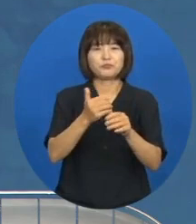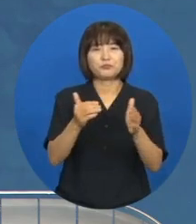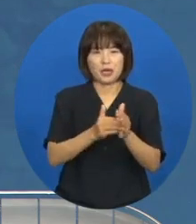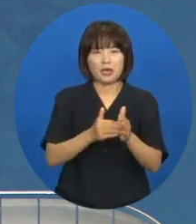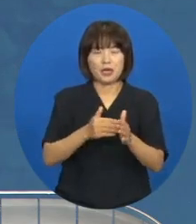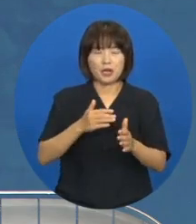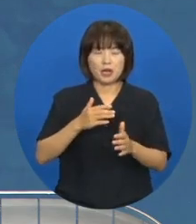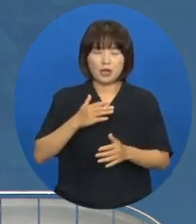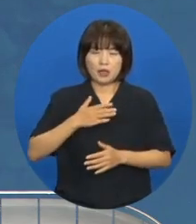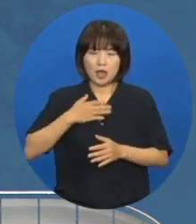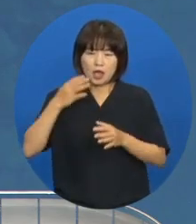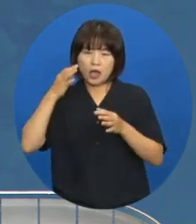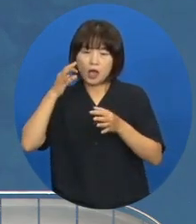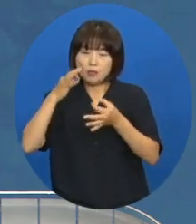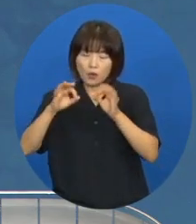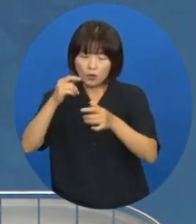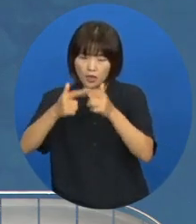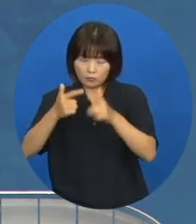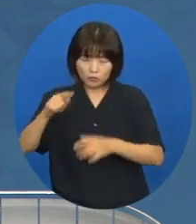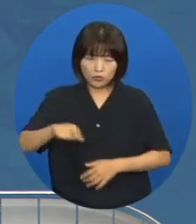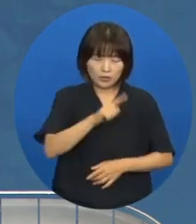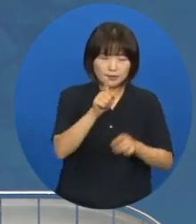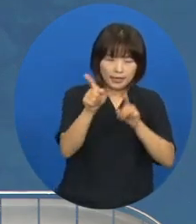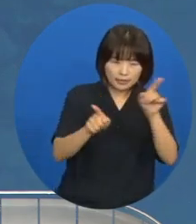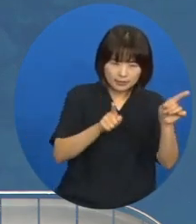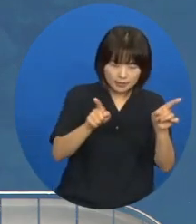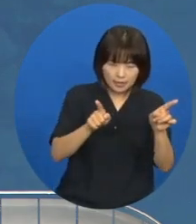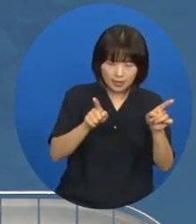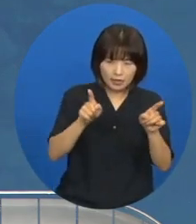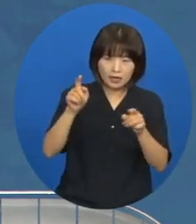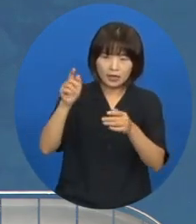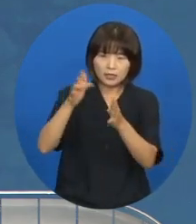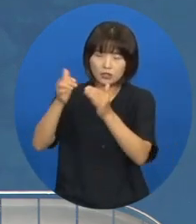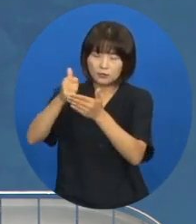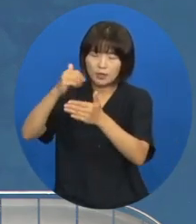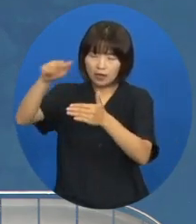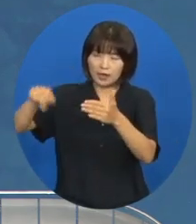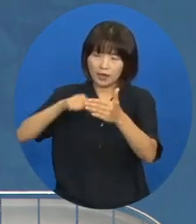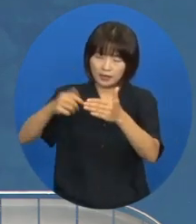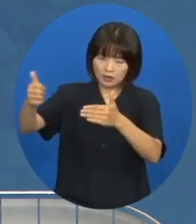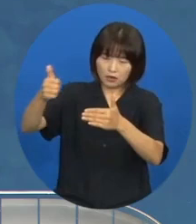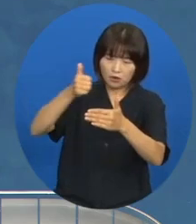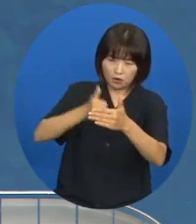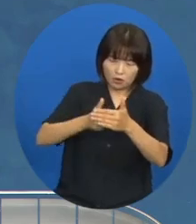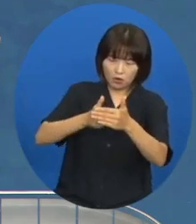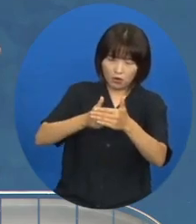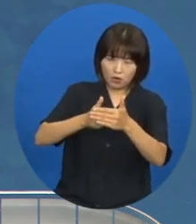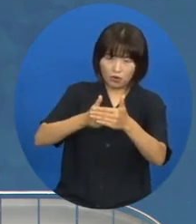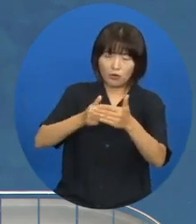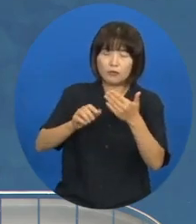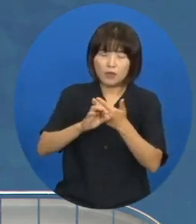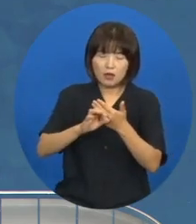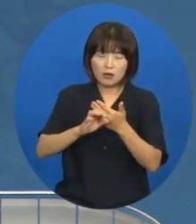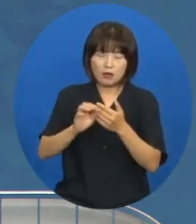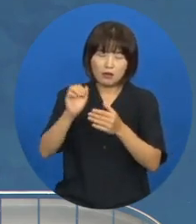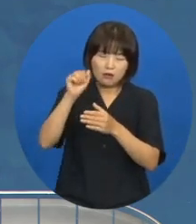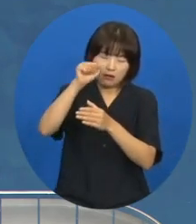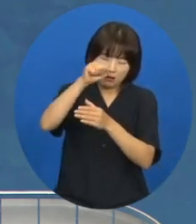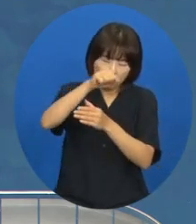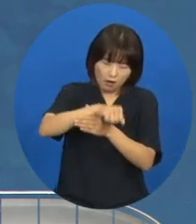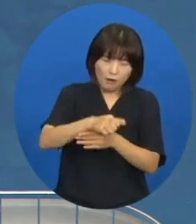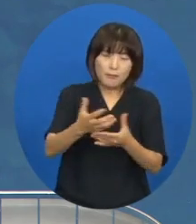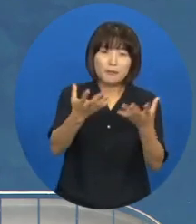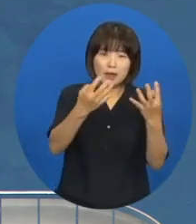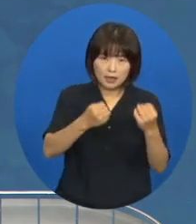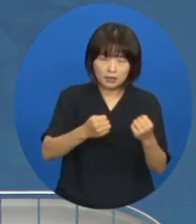나는 포도나무고 너희는 가지라. 그가 내 안에 내가 그 안에 거하면 그러면 저가 열매를 많이 맺나니.